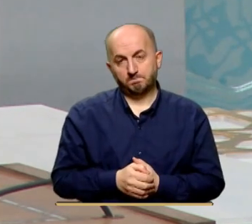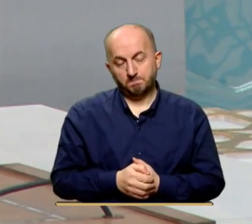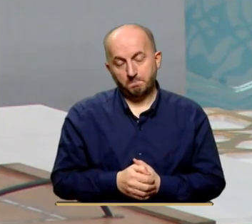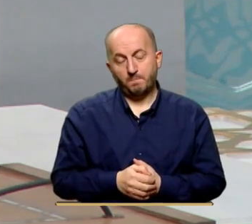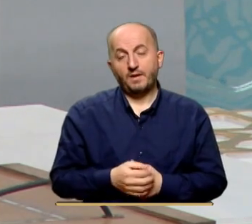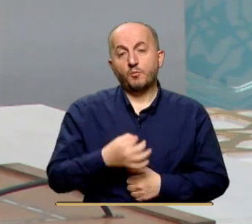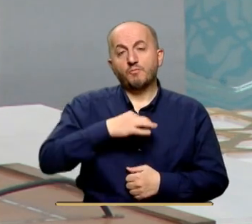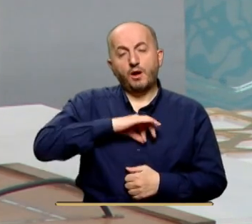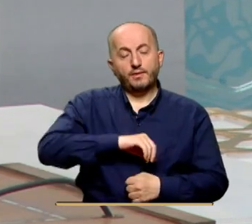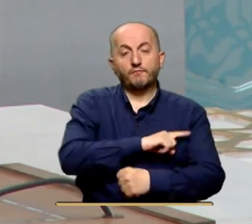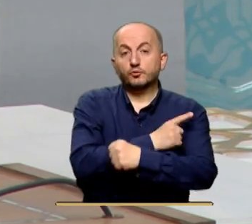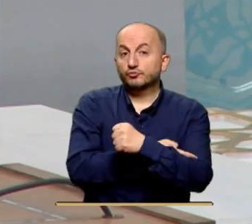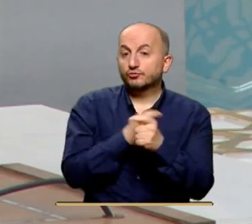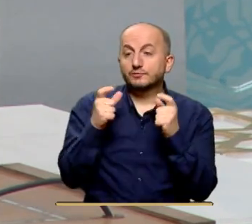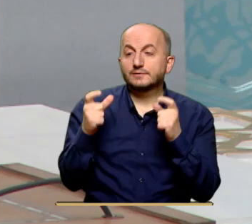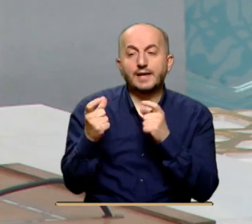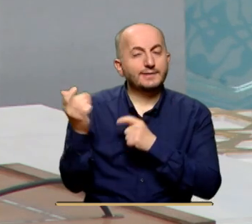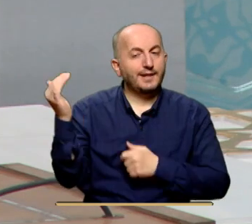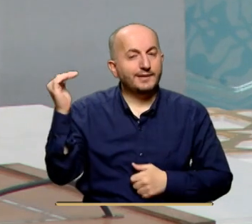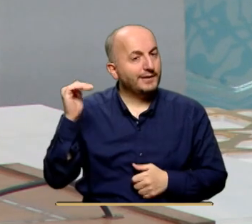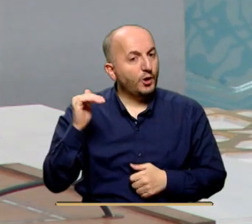bu manevi güç nereden geliyordu?